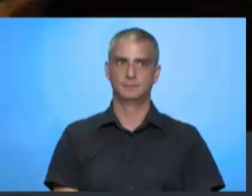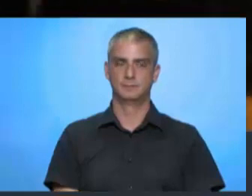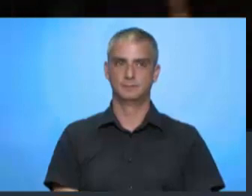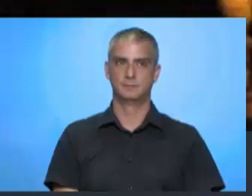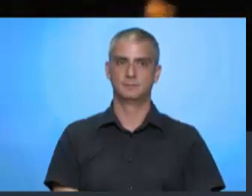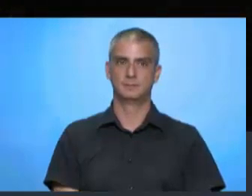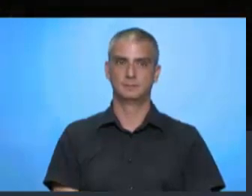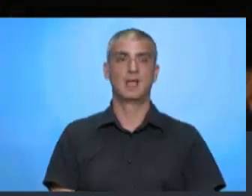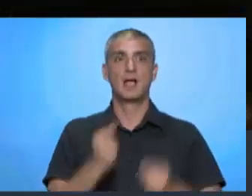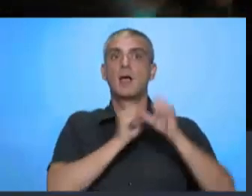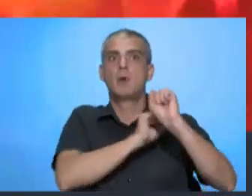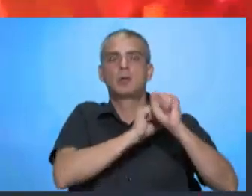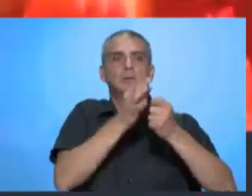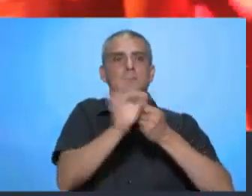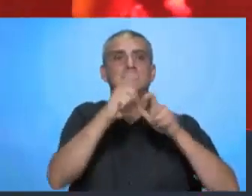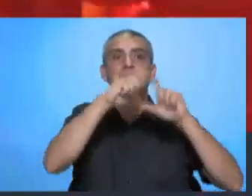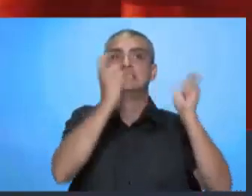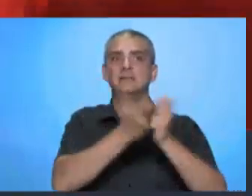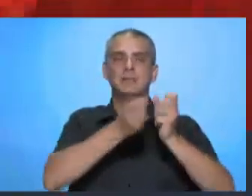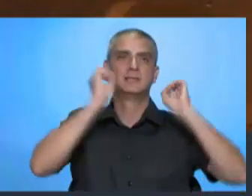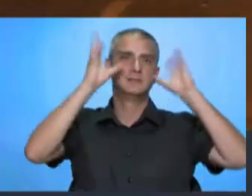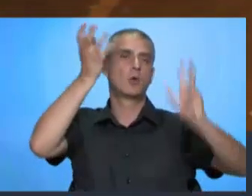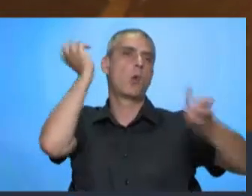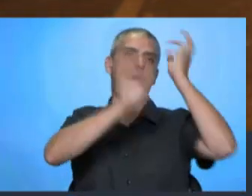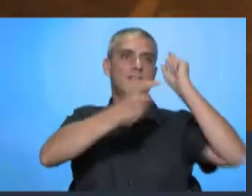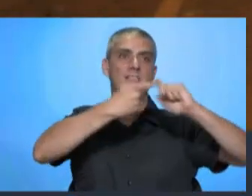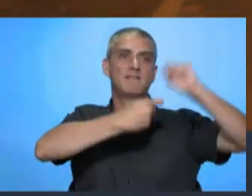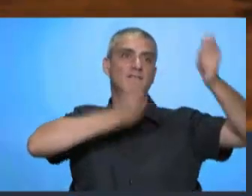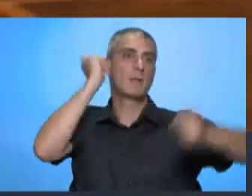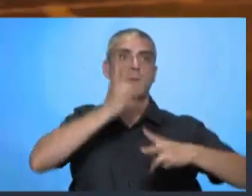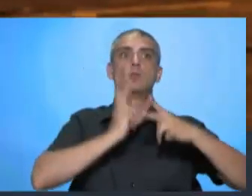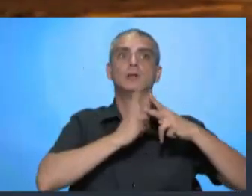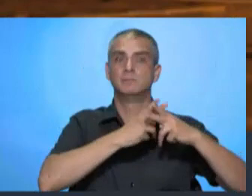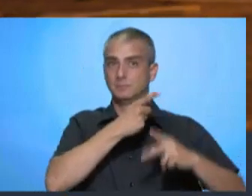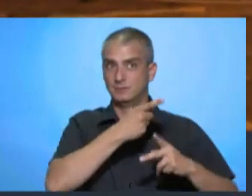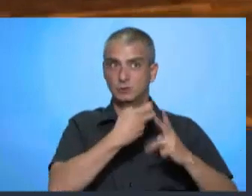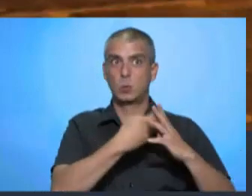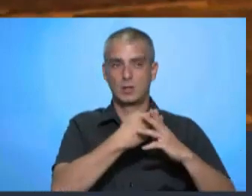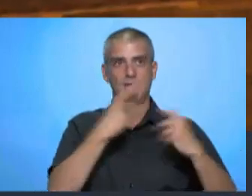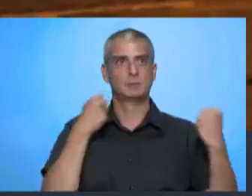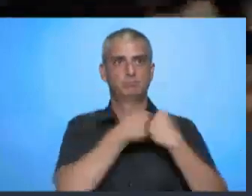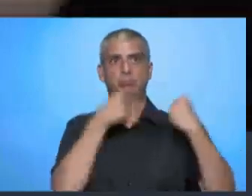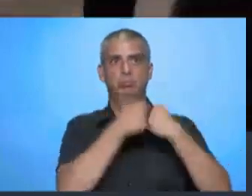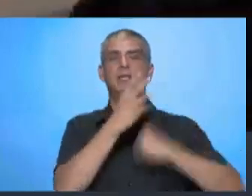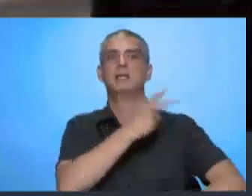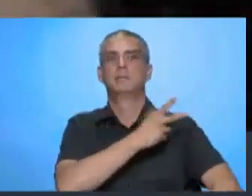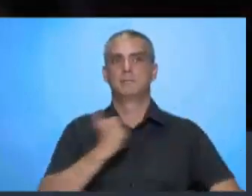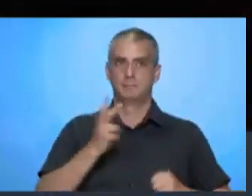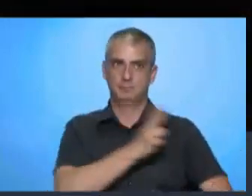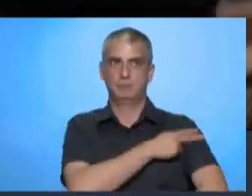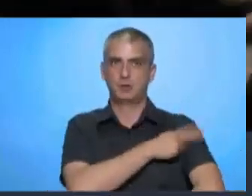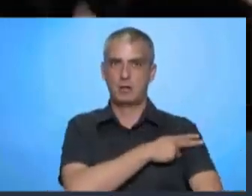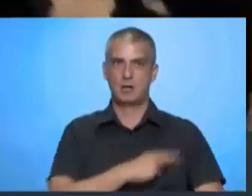אחרי זה אוהדים רבים הבעירו צמיגים, זרקו אבנים ובקבוקי זכוכית, והיו שהתעמתו עם כוחות הביטחון.